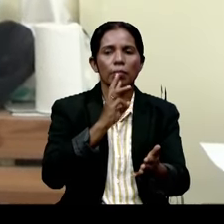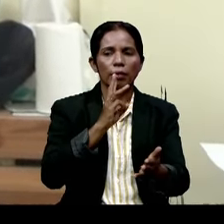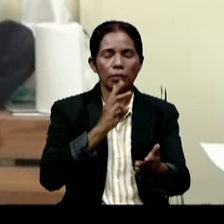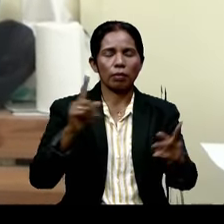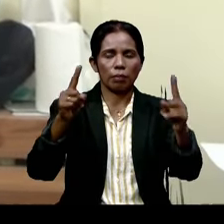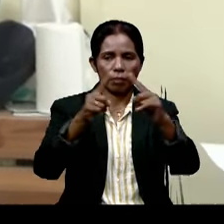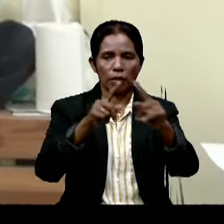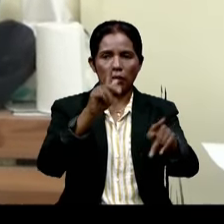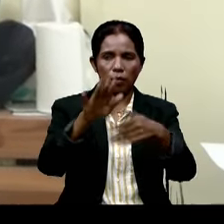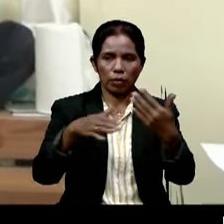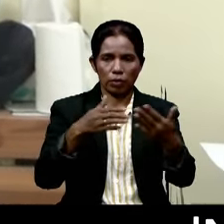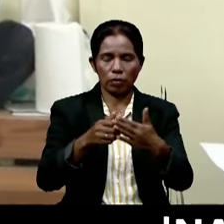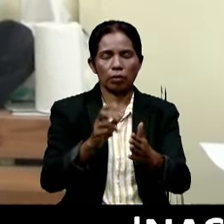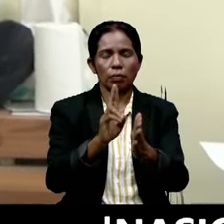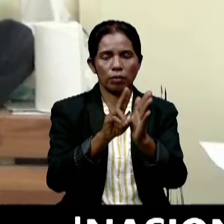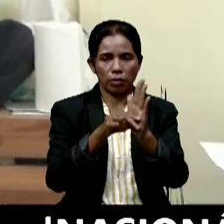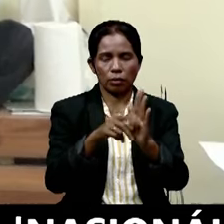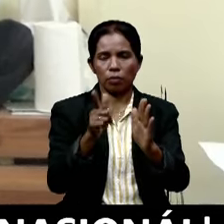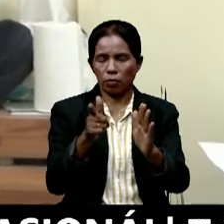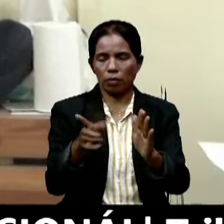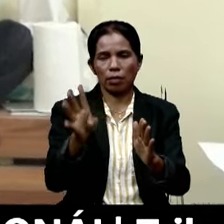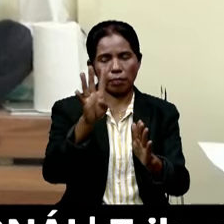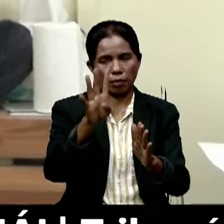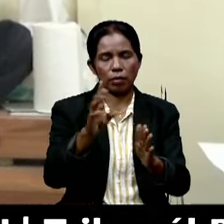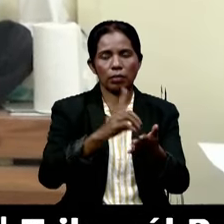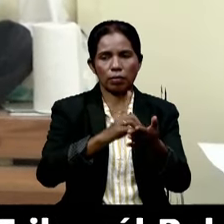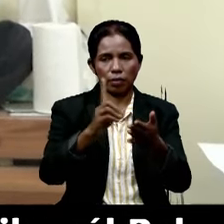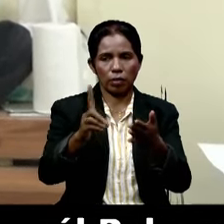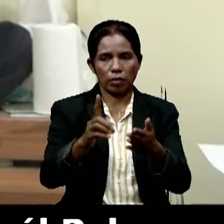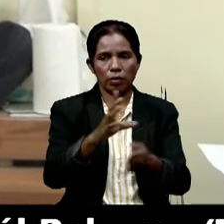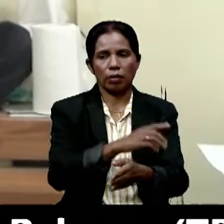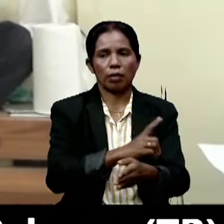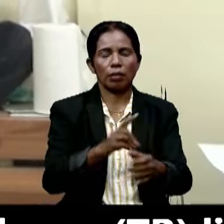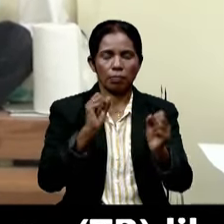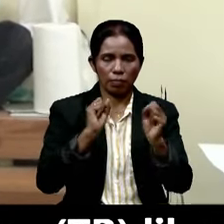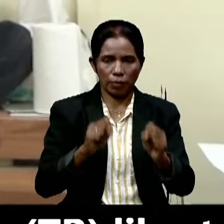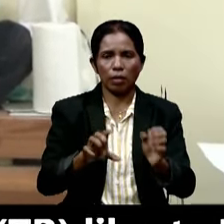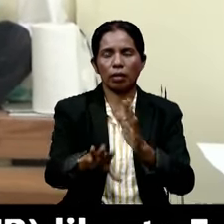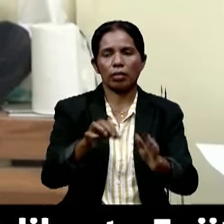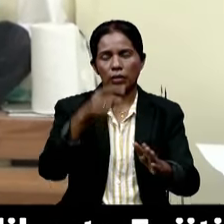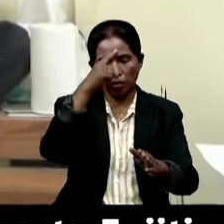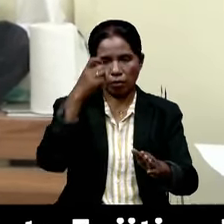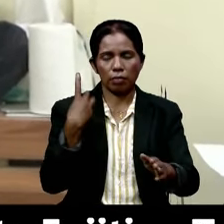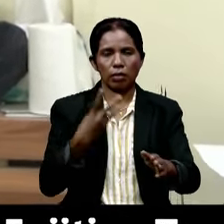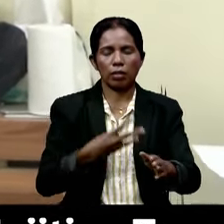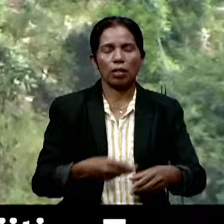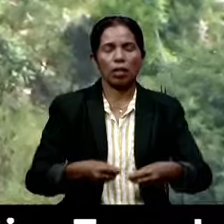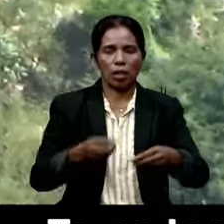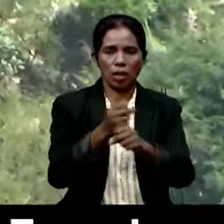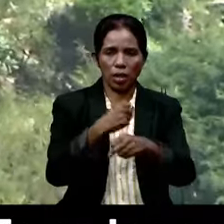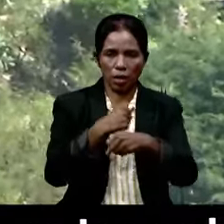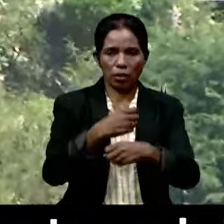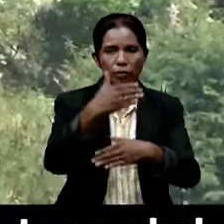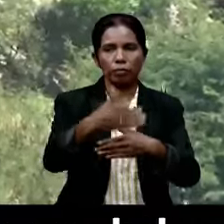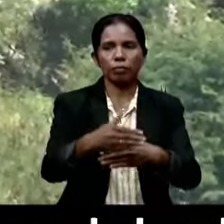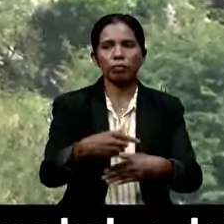ba 24 horas por semana ane sa 7 dias bele hetam tamba agor ita fazer menti halel. Tuir observasaun